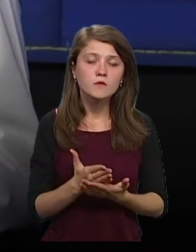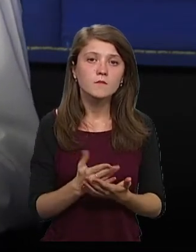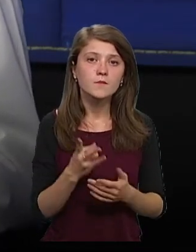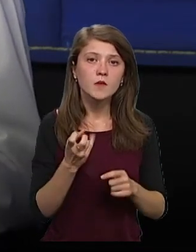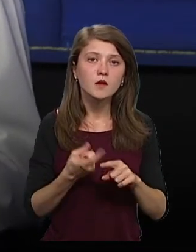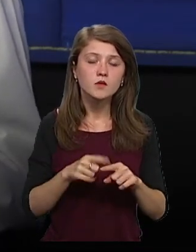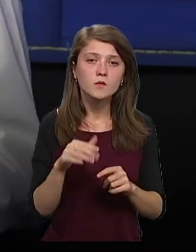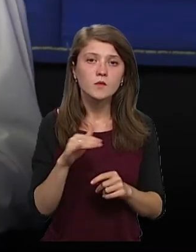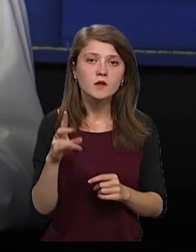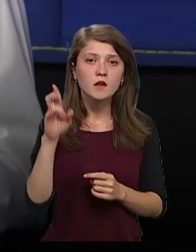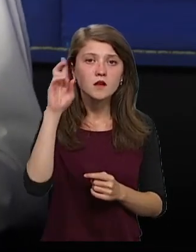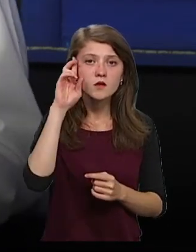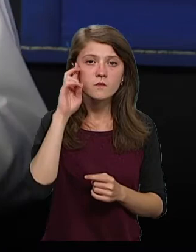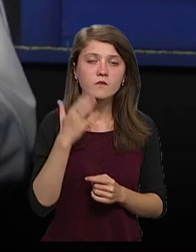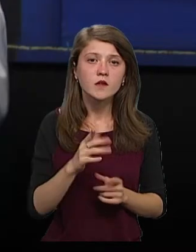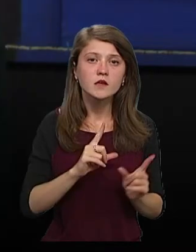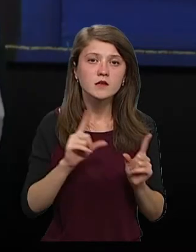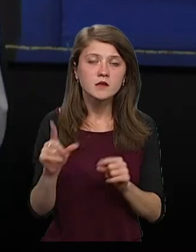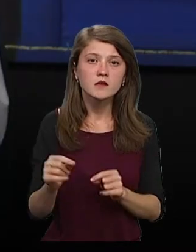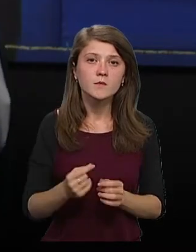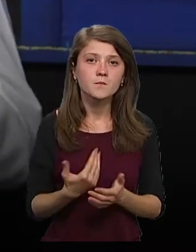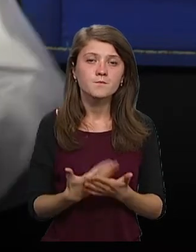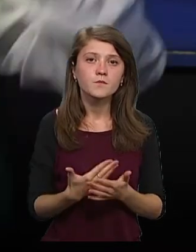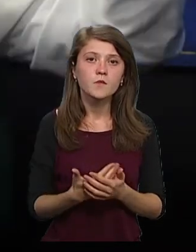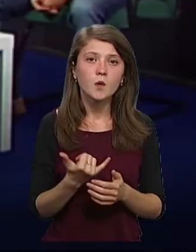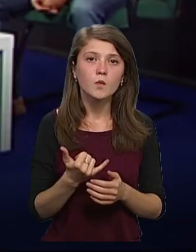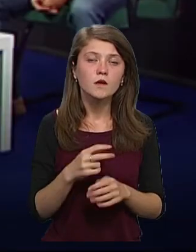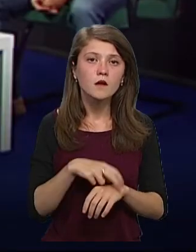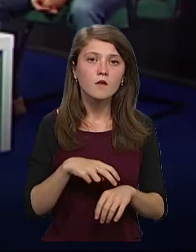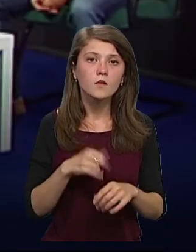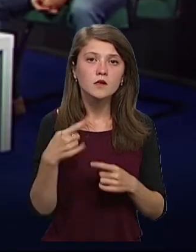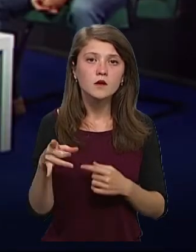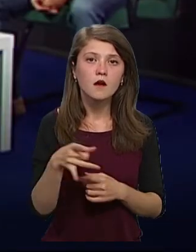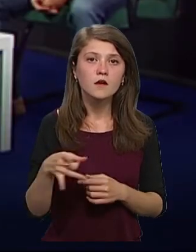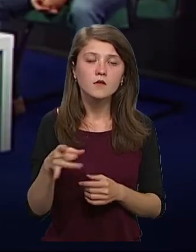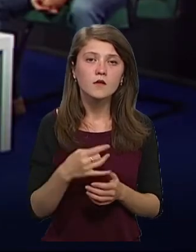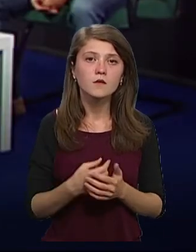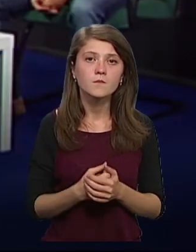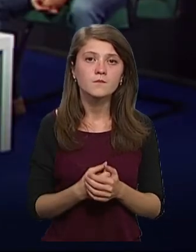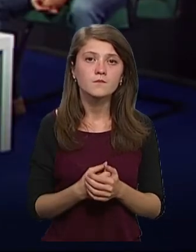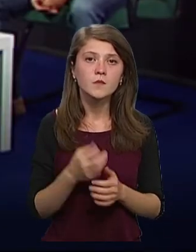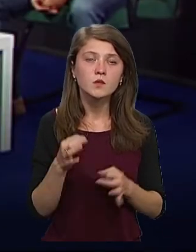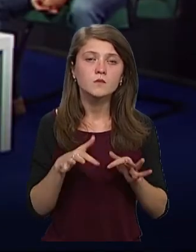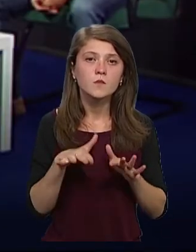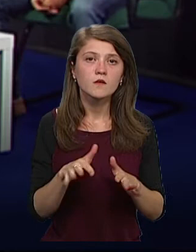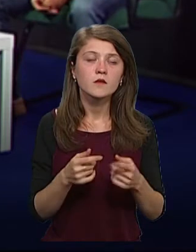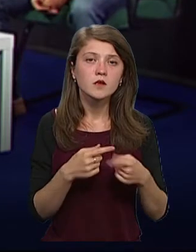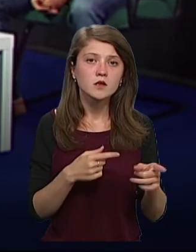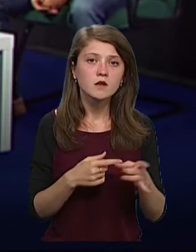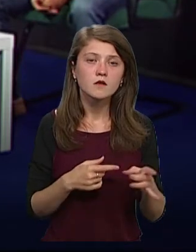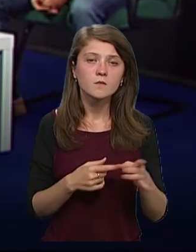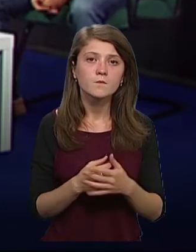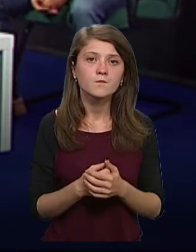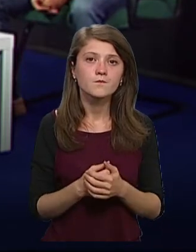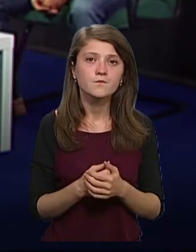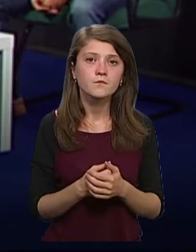на цьому рівні, вже державному будемо говорити, вона їде, наприклад, до податкового один район, якщо судові справи, якісь інші райони, якщо